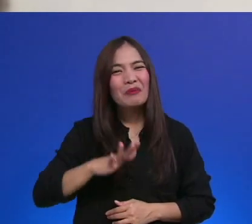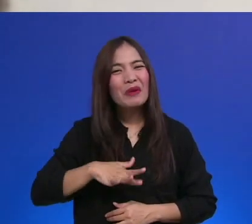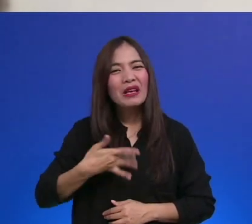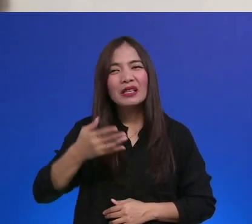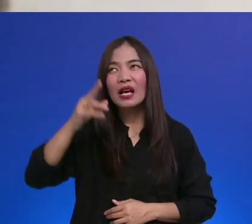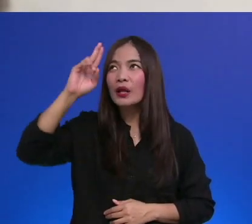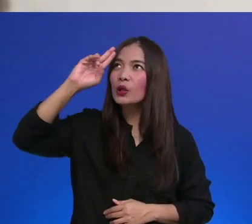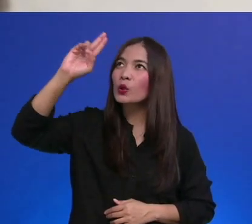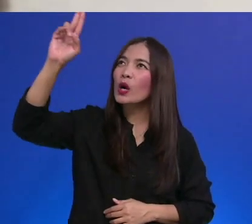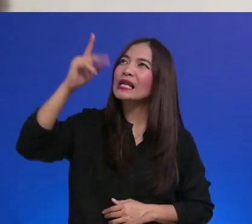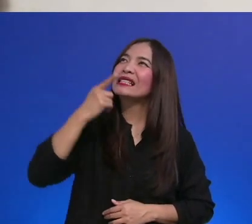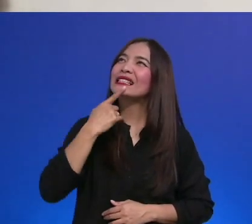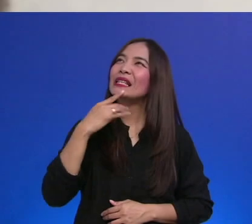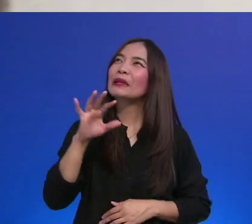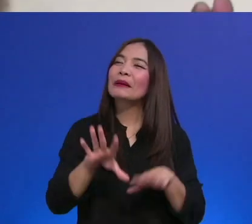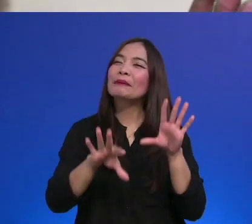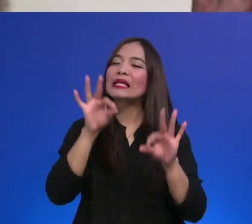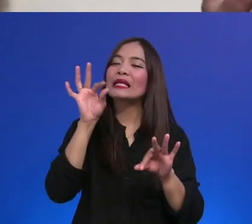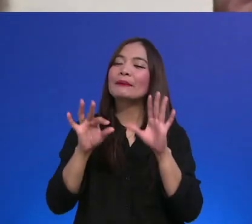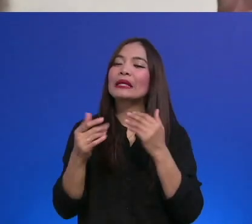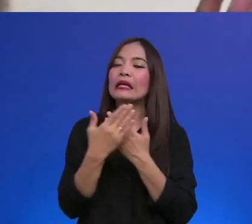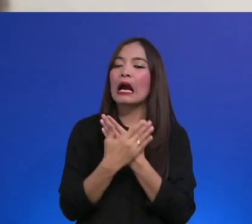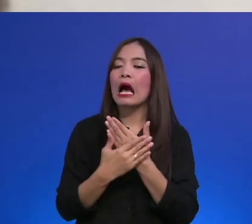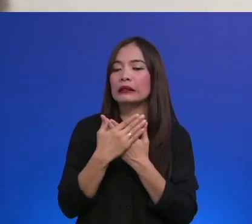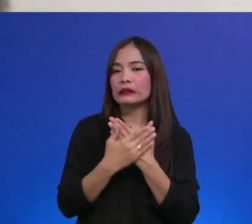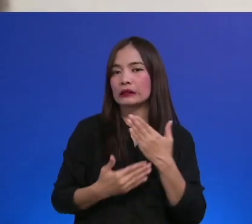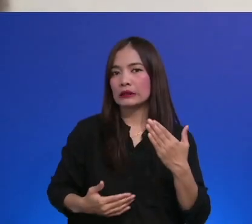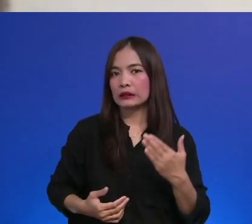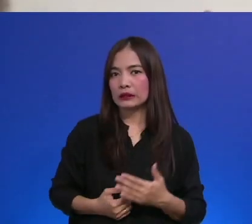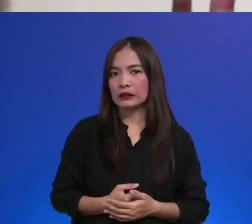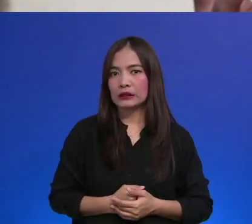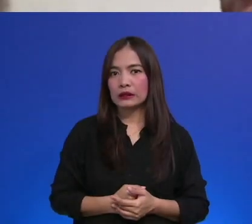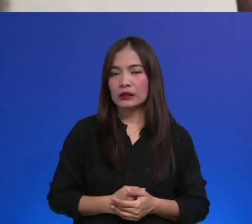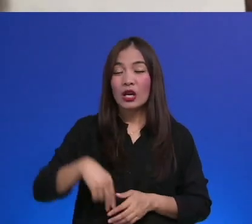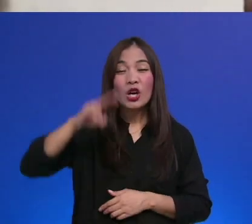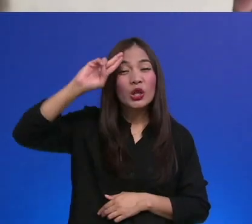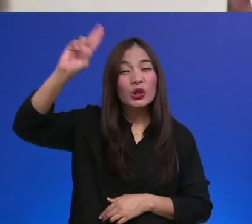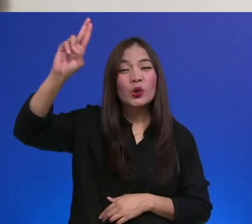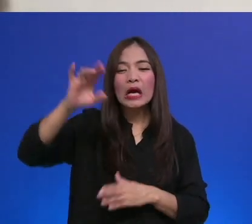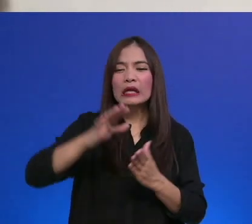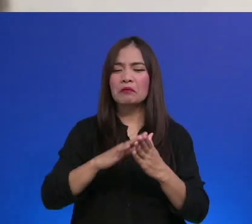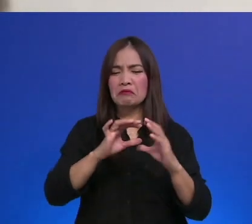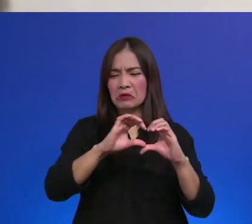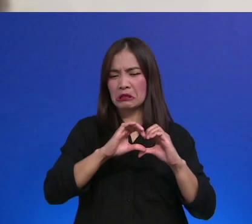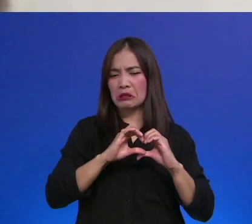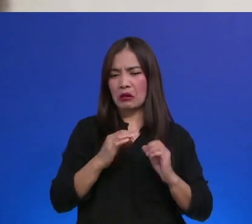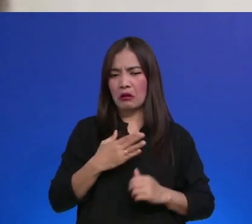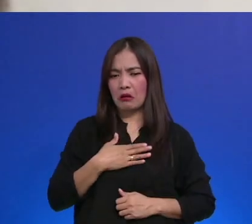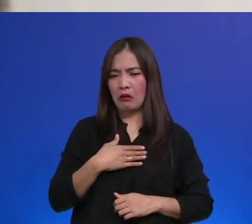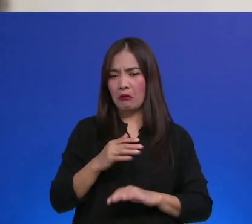itu diskriminasi Tuhan itu pilih kasih Tuhan tidak Cinta Saudara